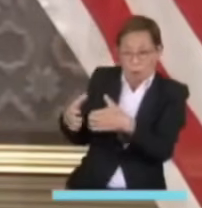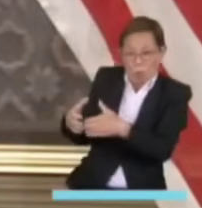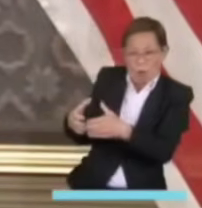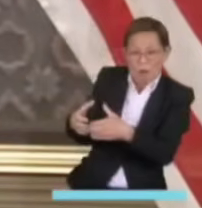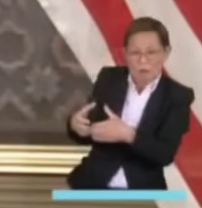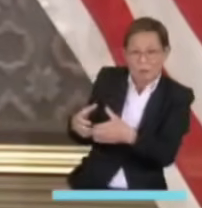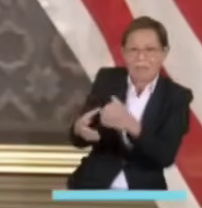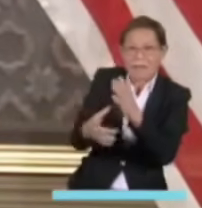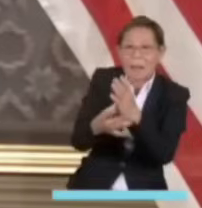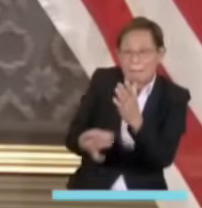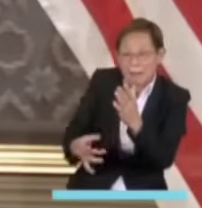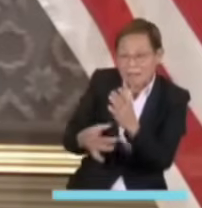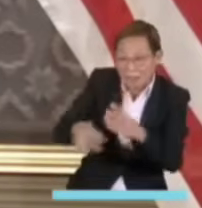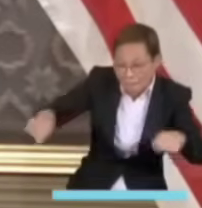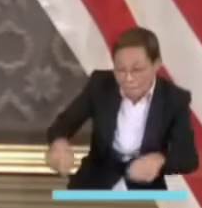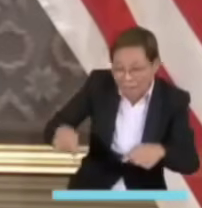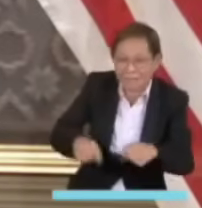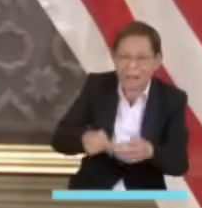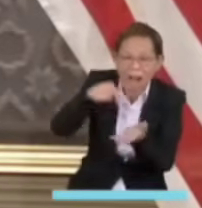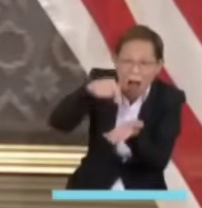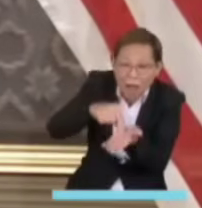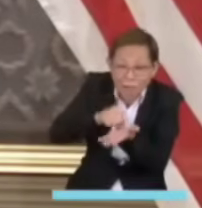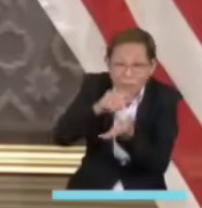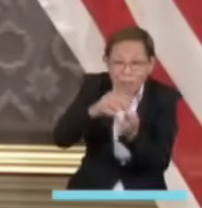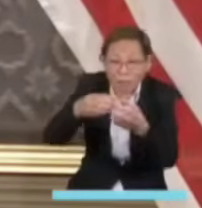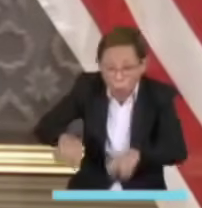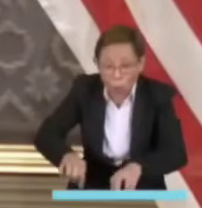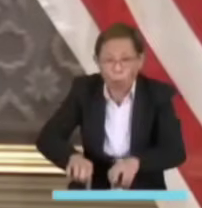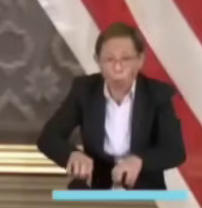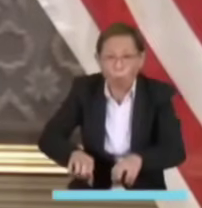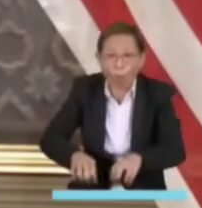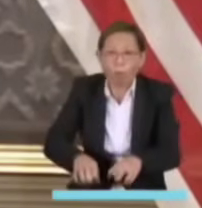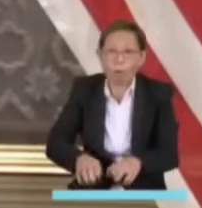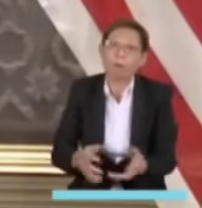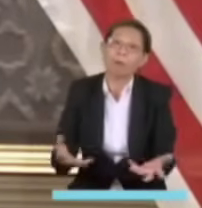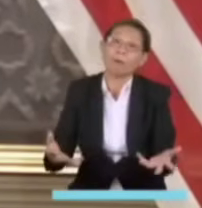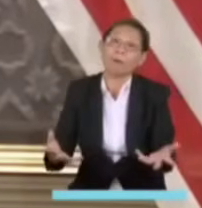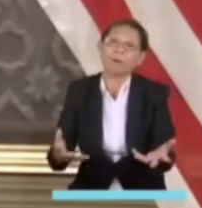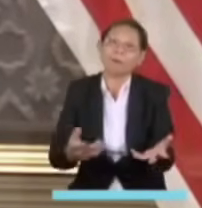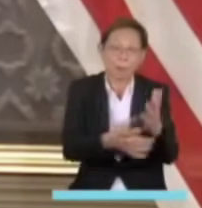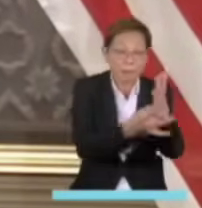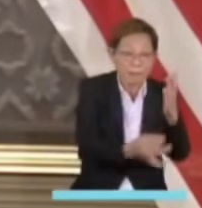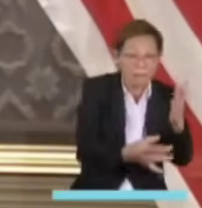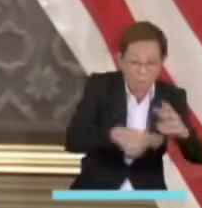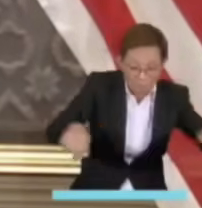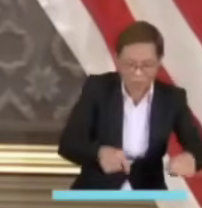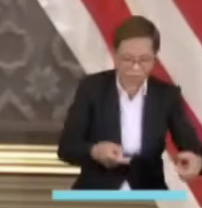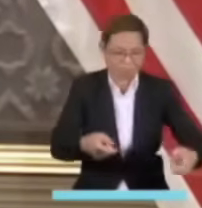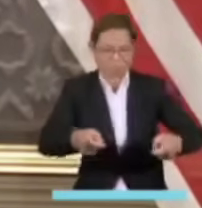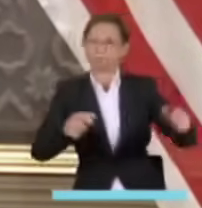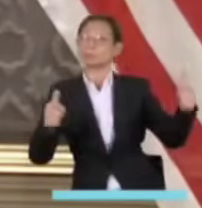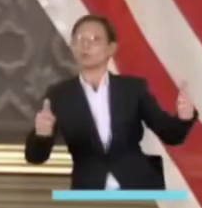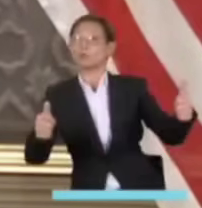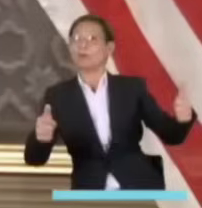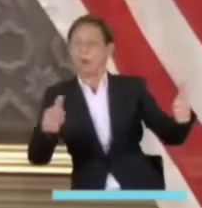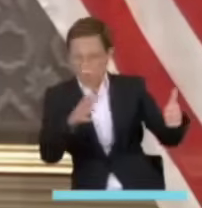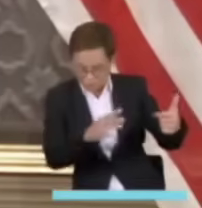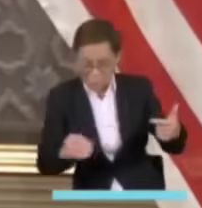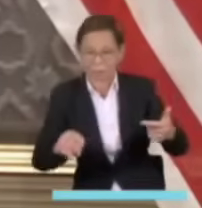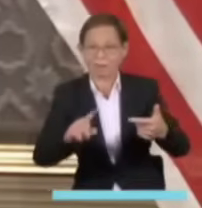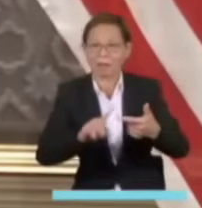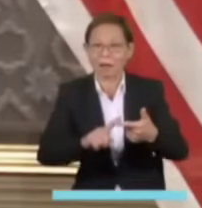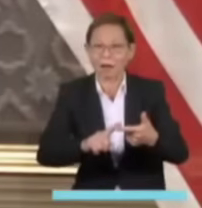masak, ayam dan telur dipecahkan. Sebab itu harga minyak masak terkawal.